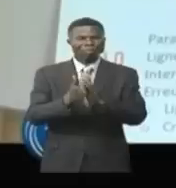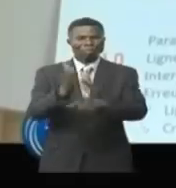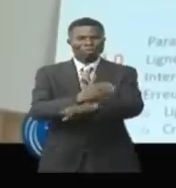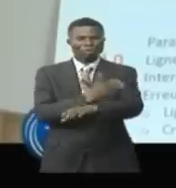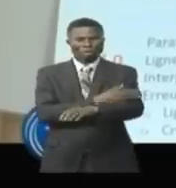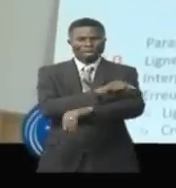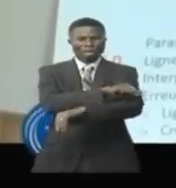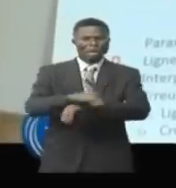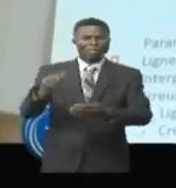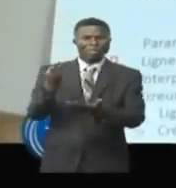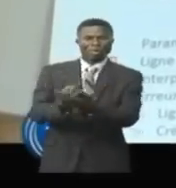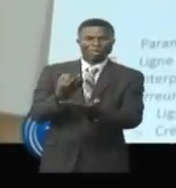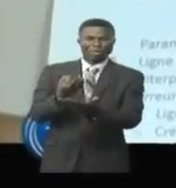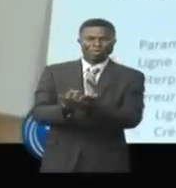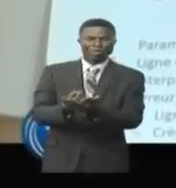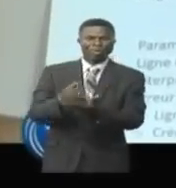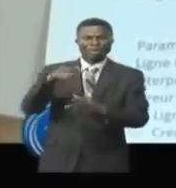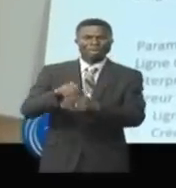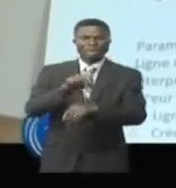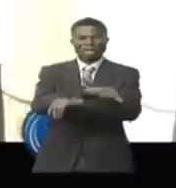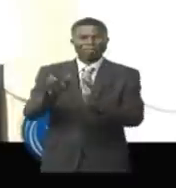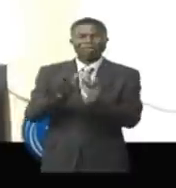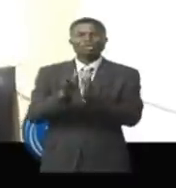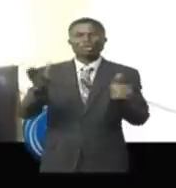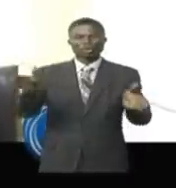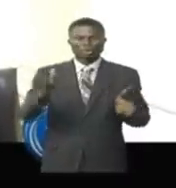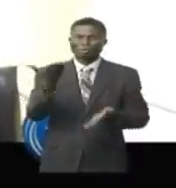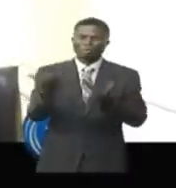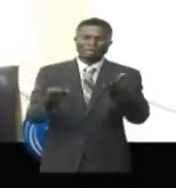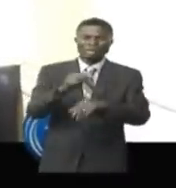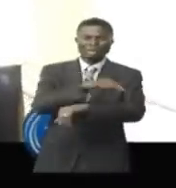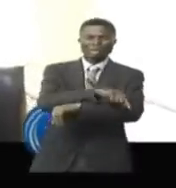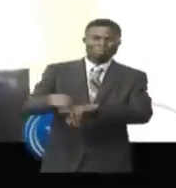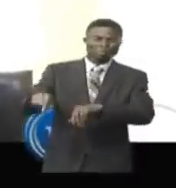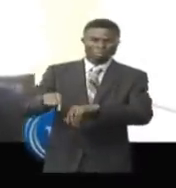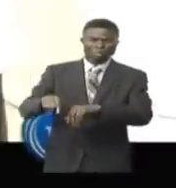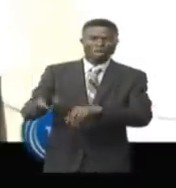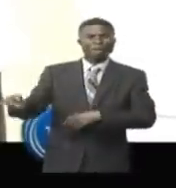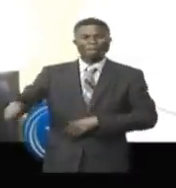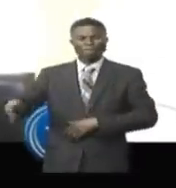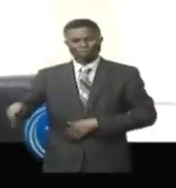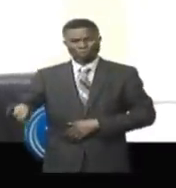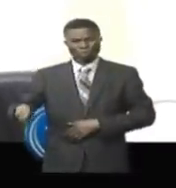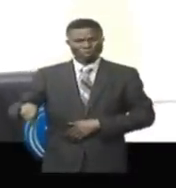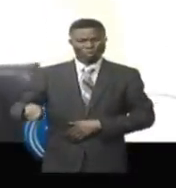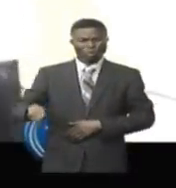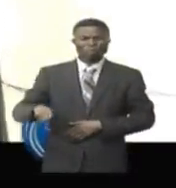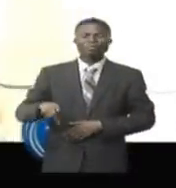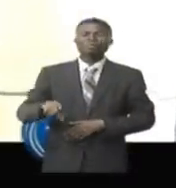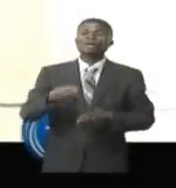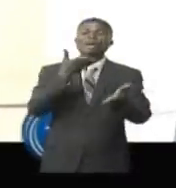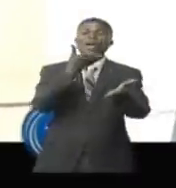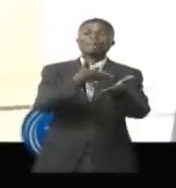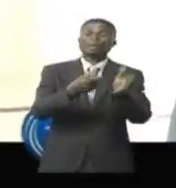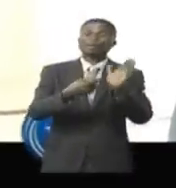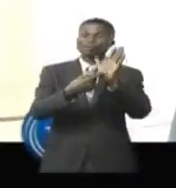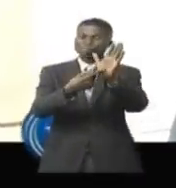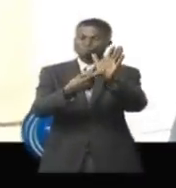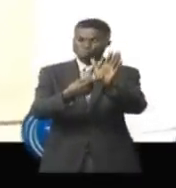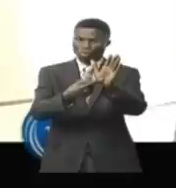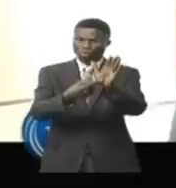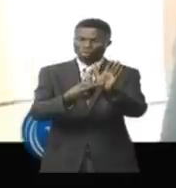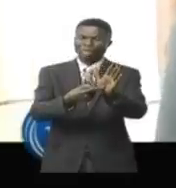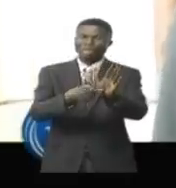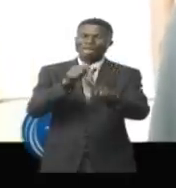direction financière, que ce soit la direction générale, que ce soit à la direction provinciale. Ce sont les échantillons que nous avons pris dans un premier